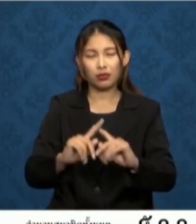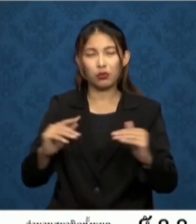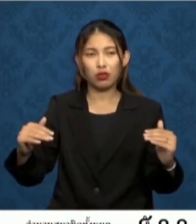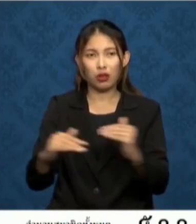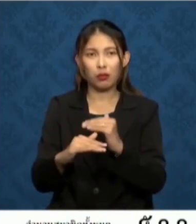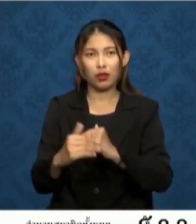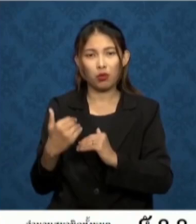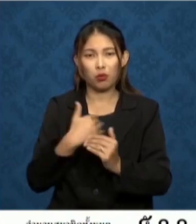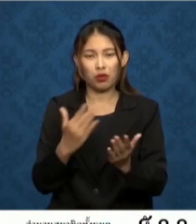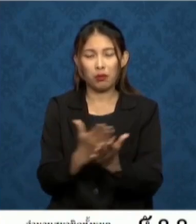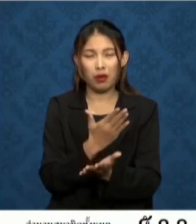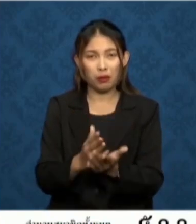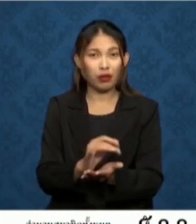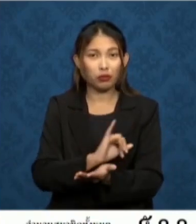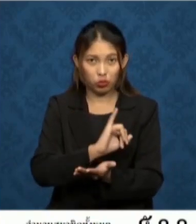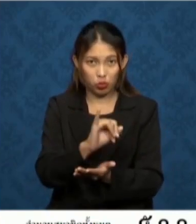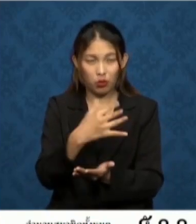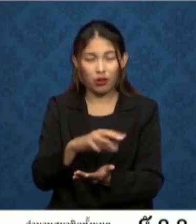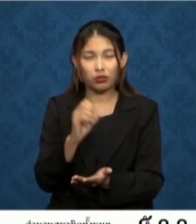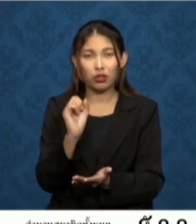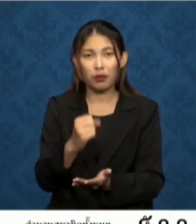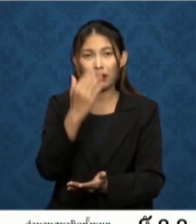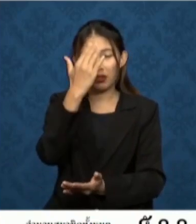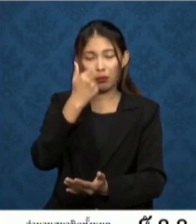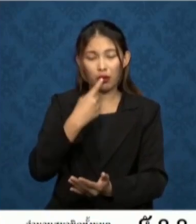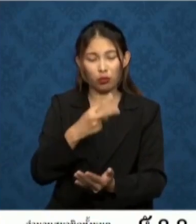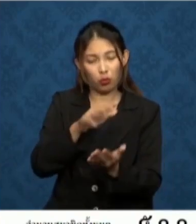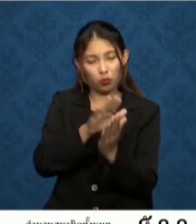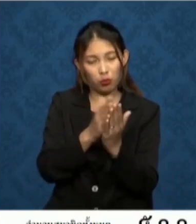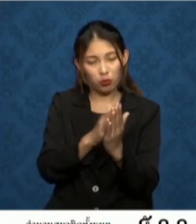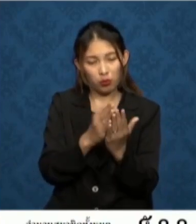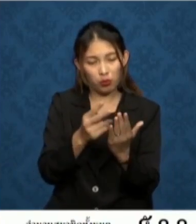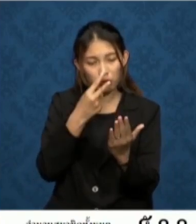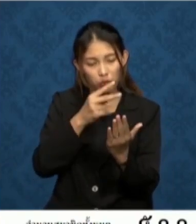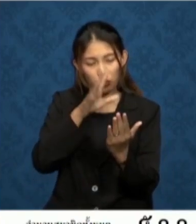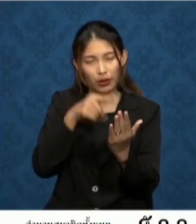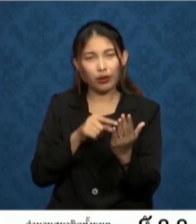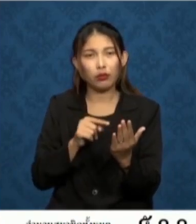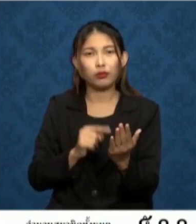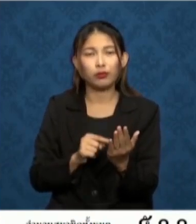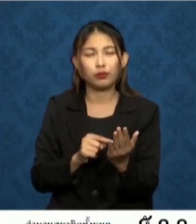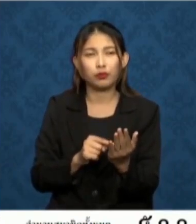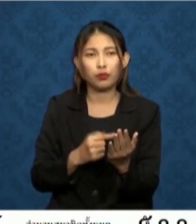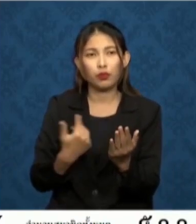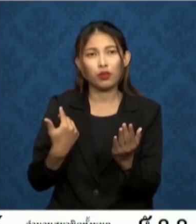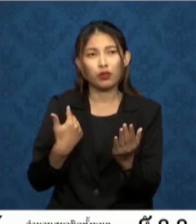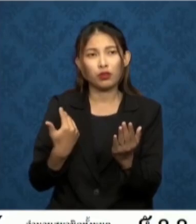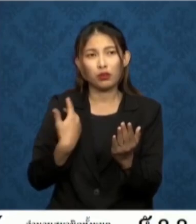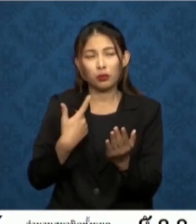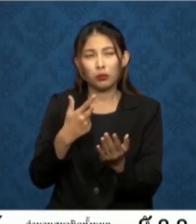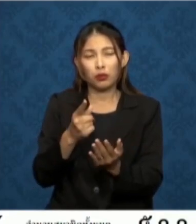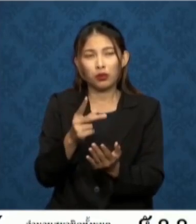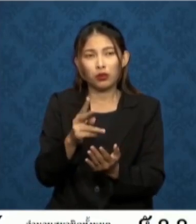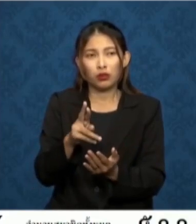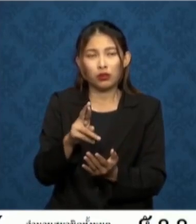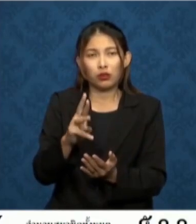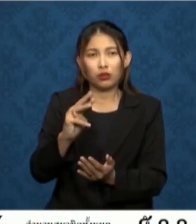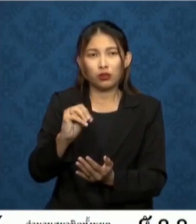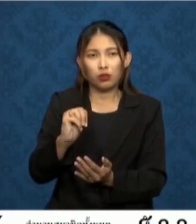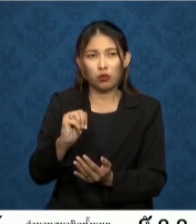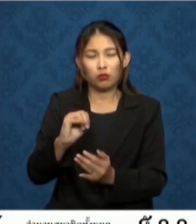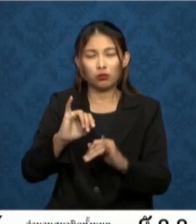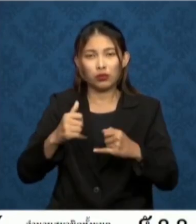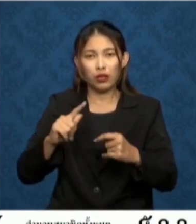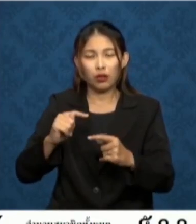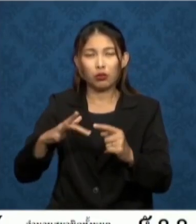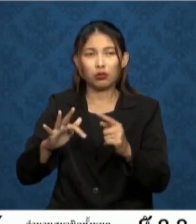ครั้งนี้ถูกต้องแล้วหรือไม่เพราะผมเปิดดูเอกสารแล้วครับท่านประธานครับกรมเจ้าท่าก็ถูกตัดงบประมาณไปไม่ใ